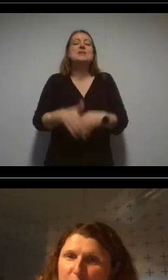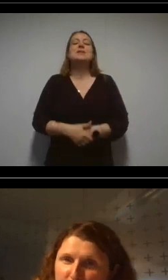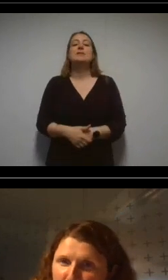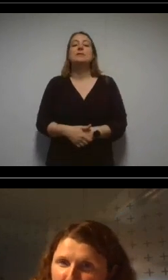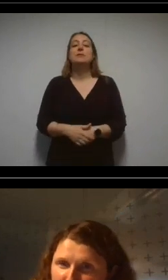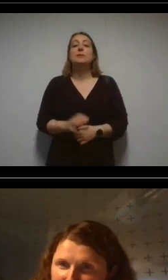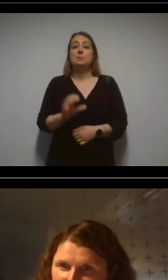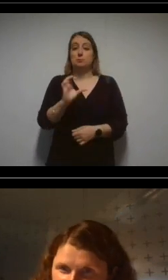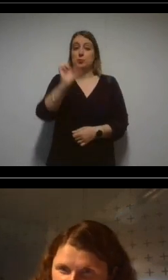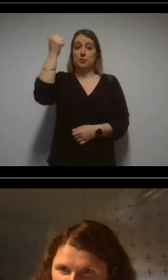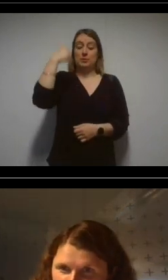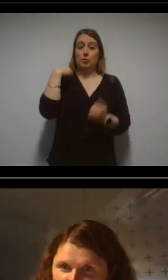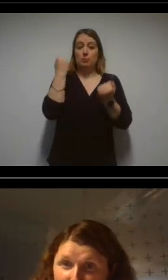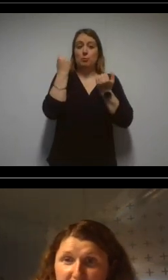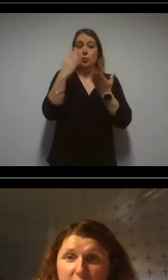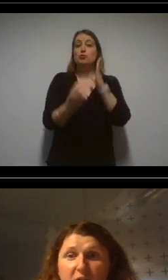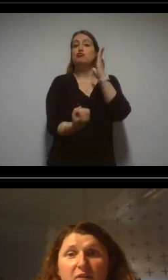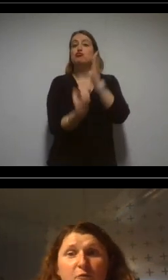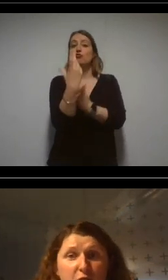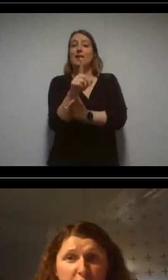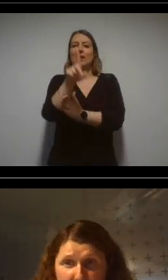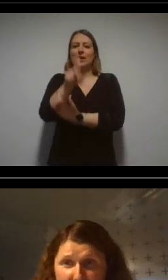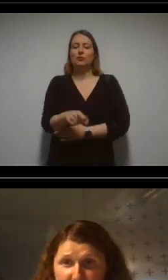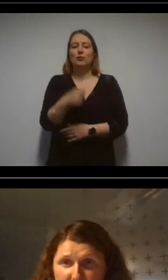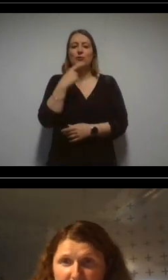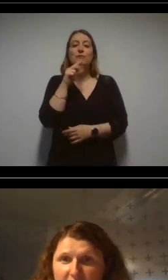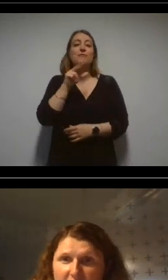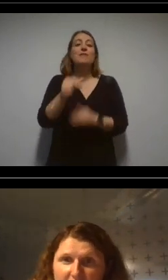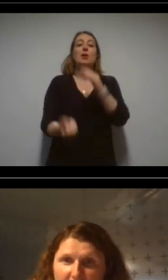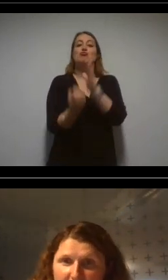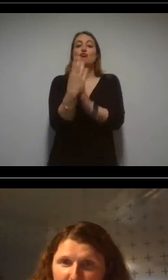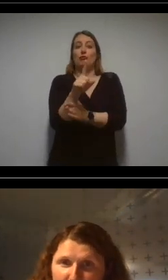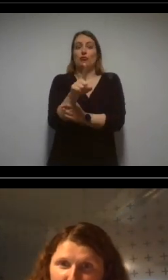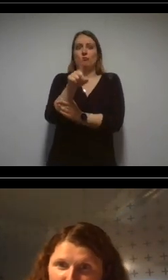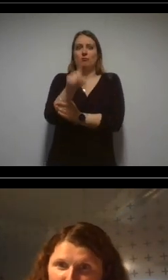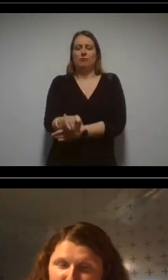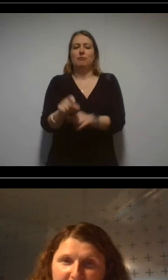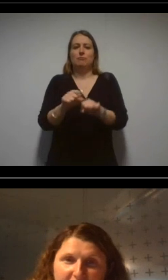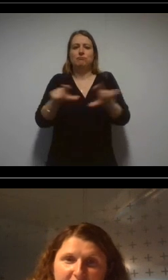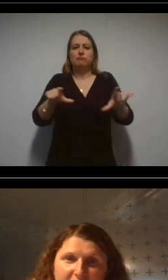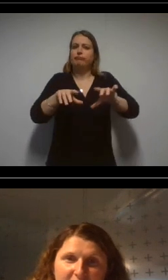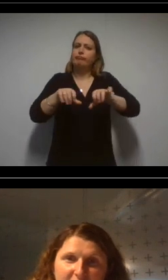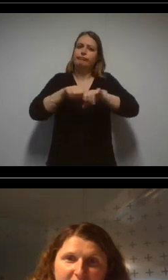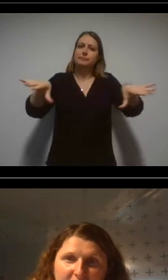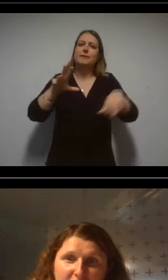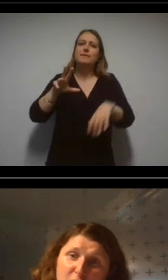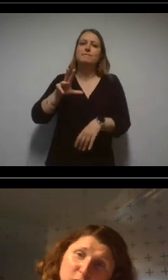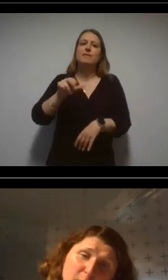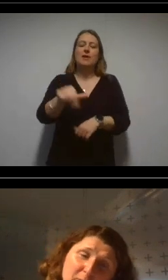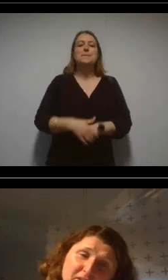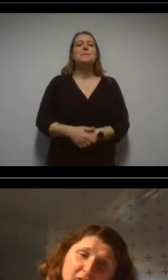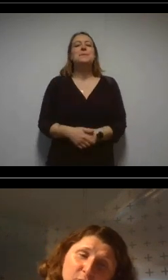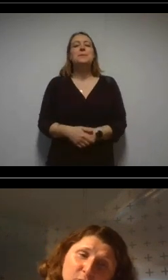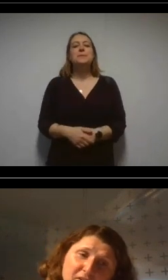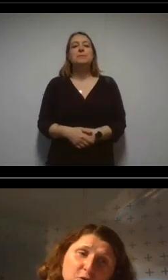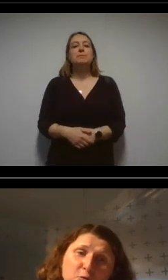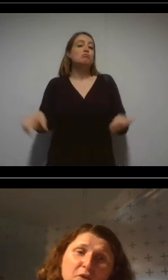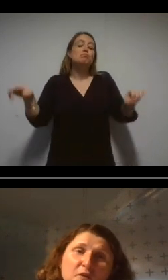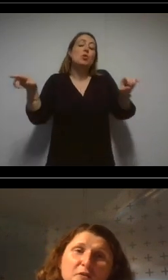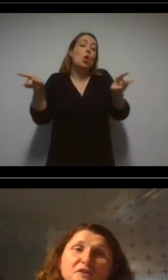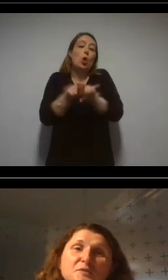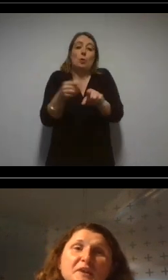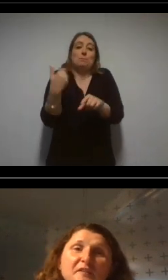vous propose une nouvelle question. Je vais lancer donc un nouveau sondage. Alors là, de la même manière, on